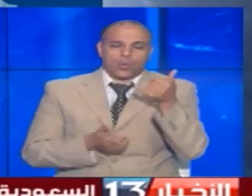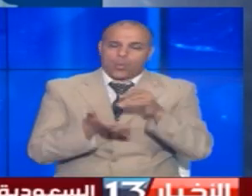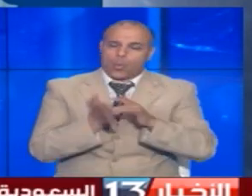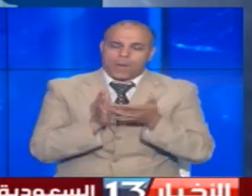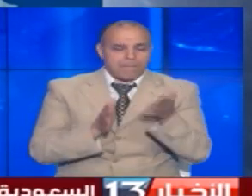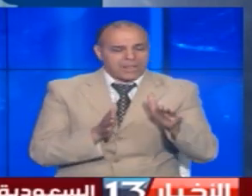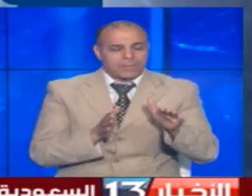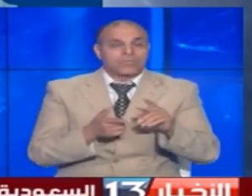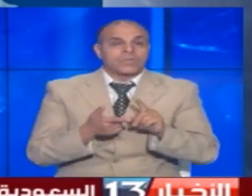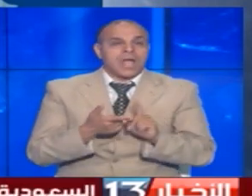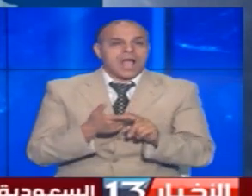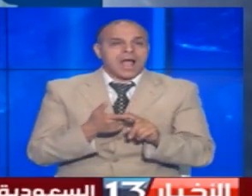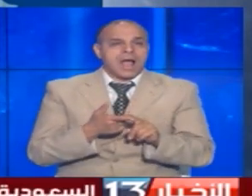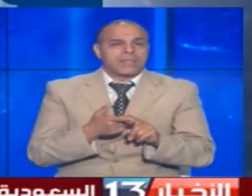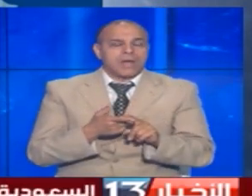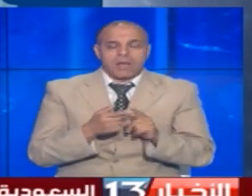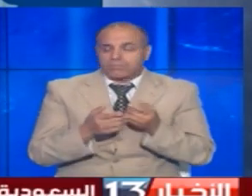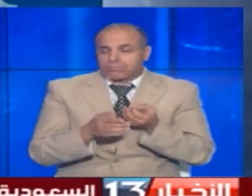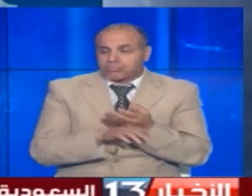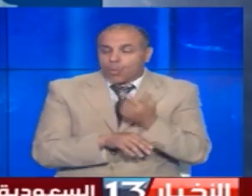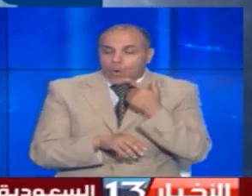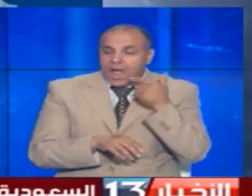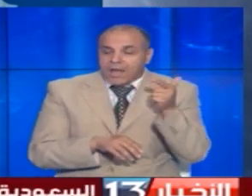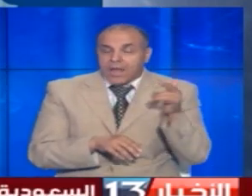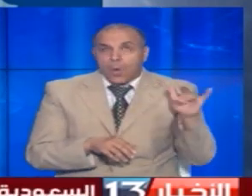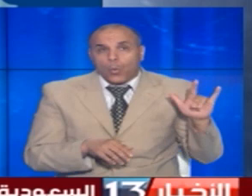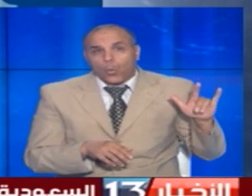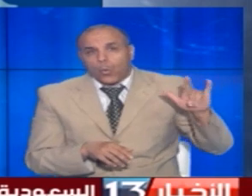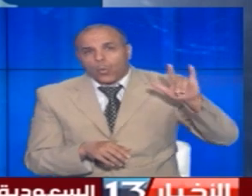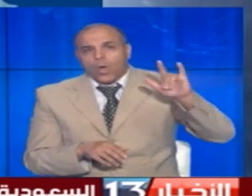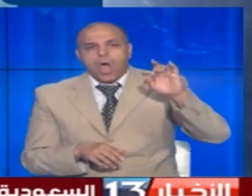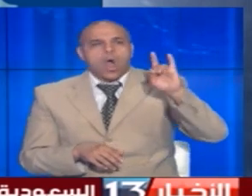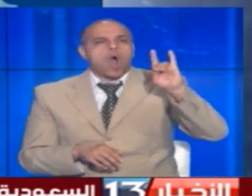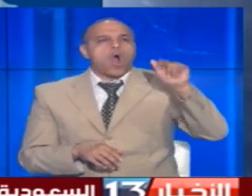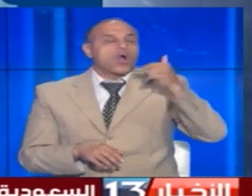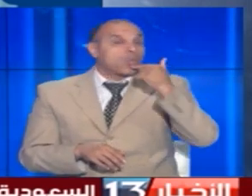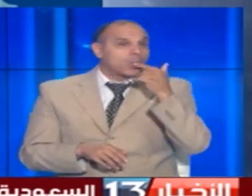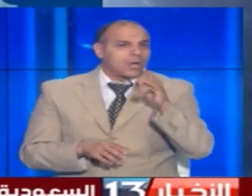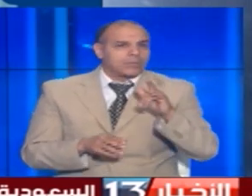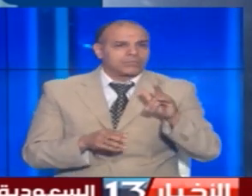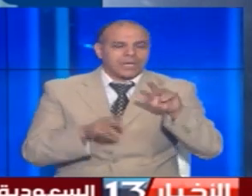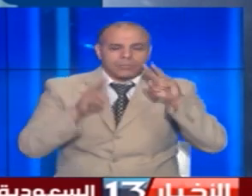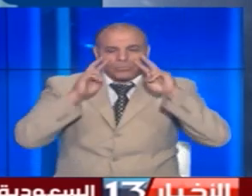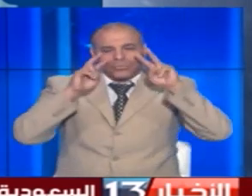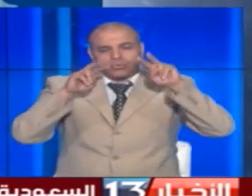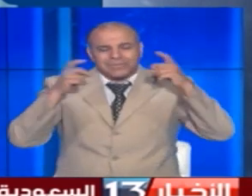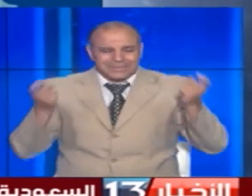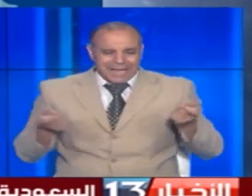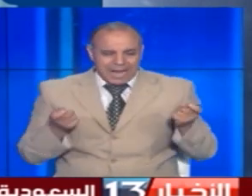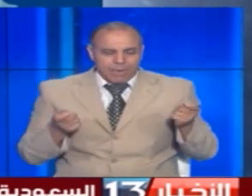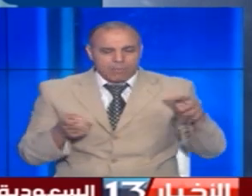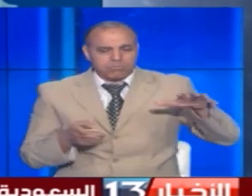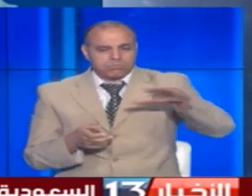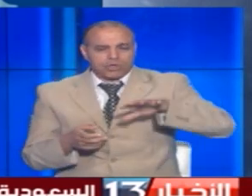طاقمها واستنادا الى المصدر ذاته فان الطائره من نوعها كانت تقوم ب طلعه تدريبيه في المنطقه الشماليه غربيه